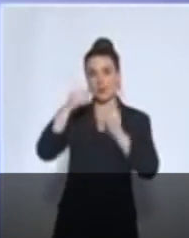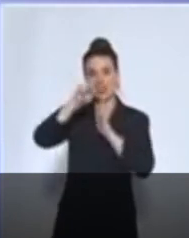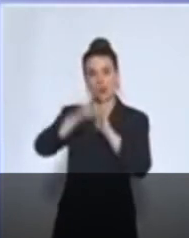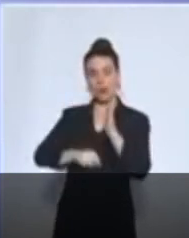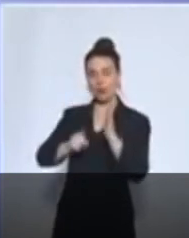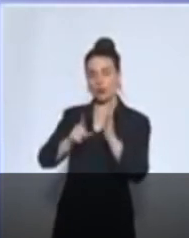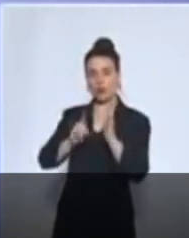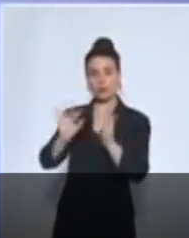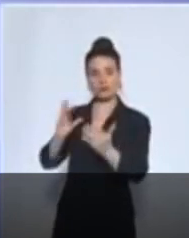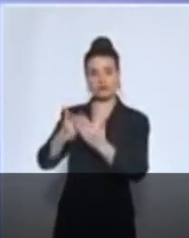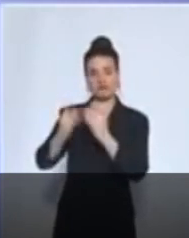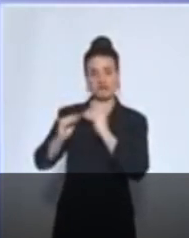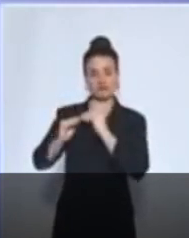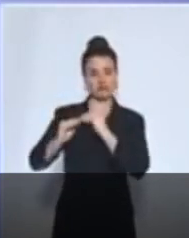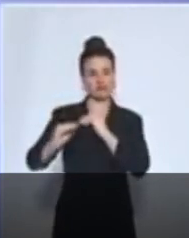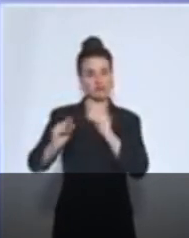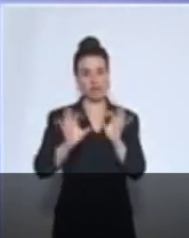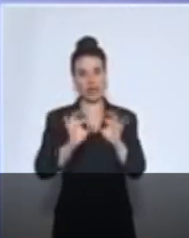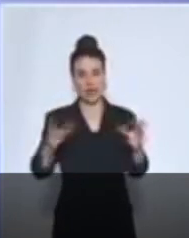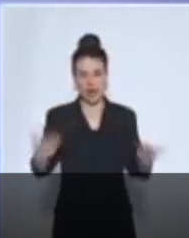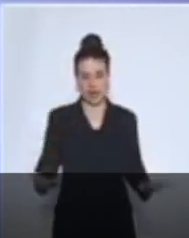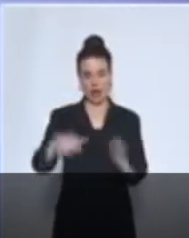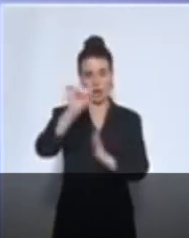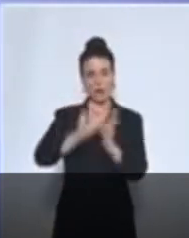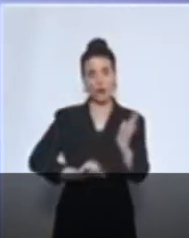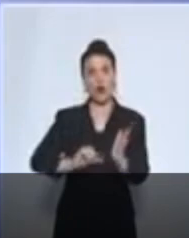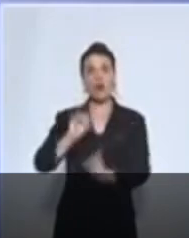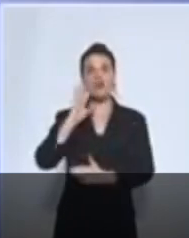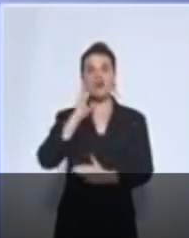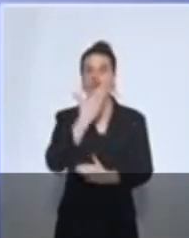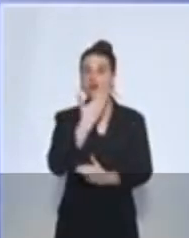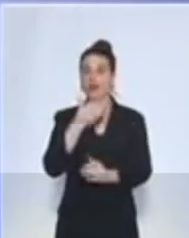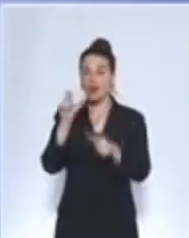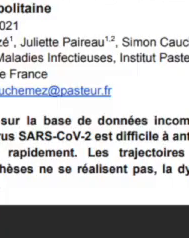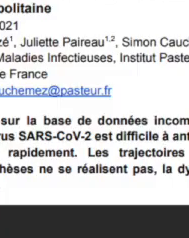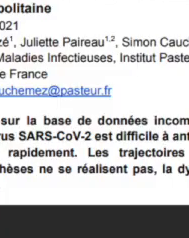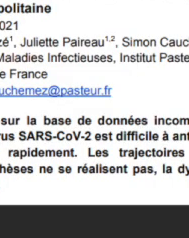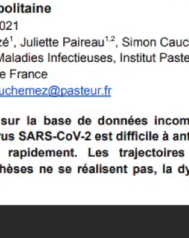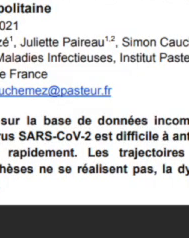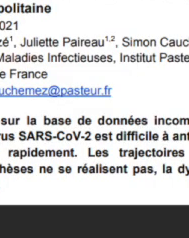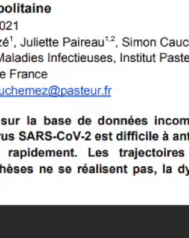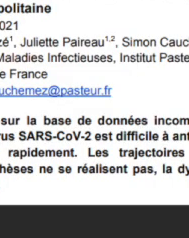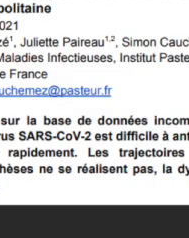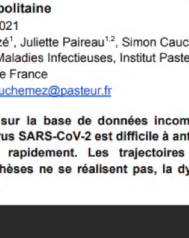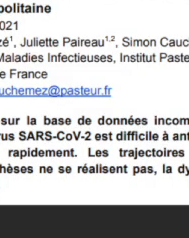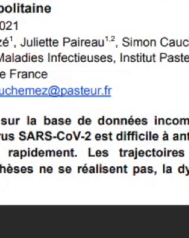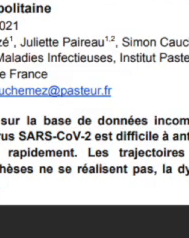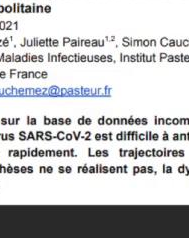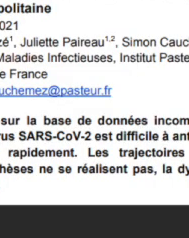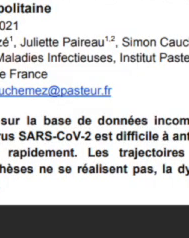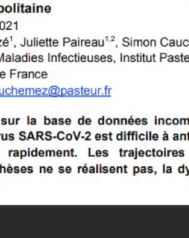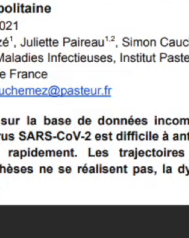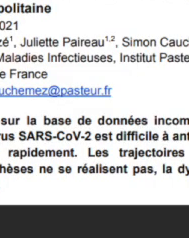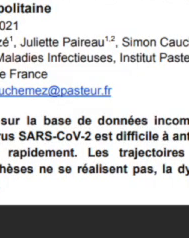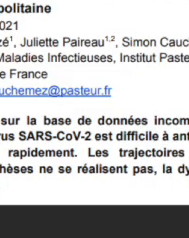mois de janvier aurait été 2 fois plus élevé, je dis bien 2 fois plus élevé. Alors là, comme vous avez pu voir, c'est